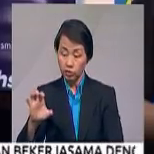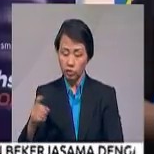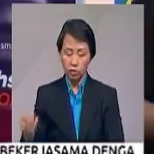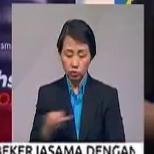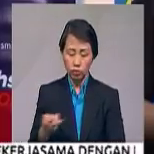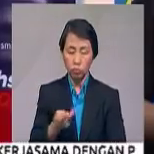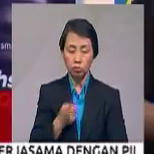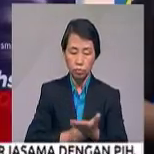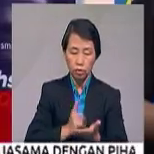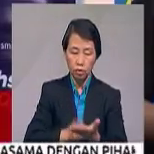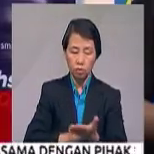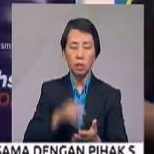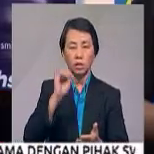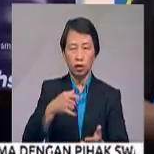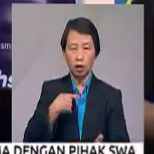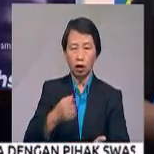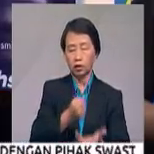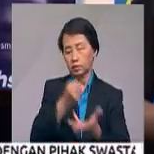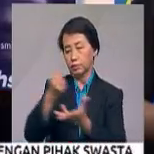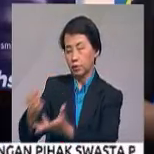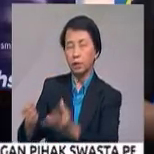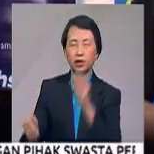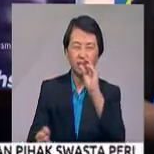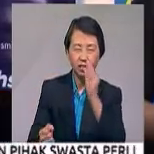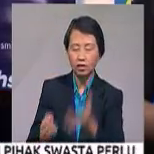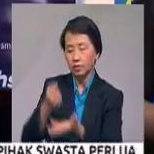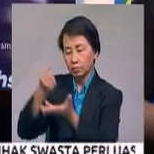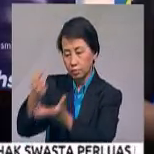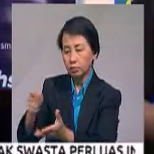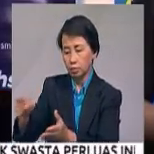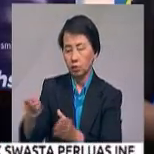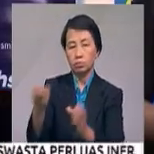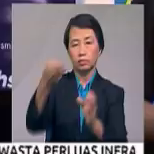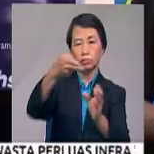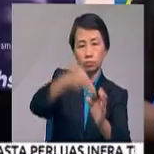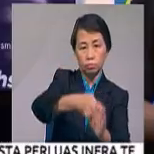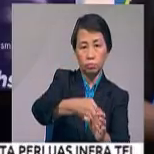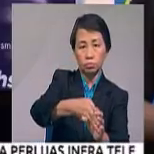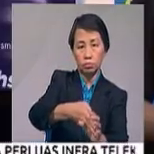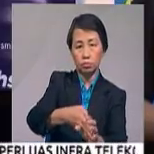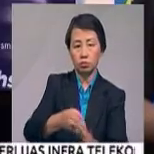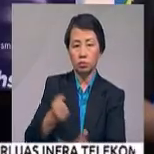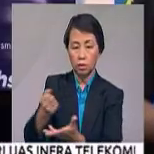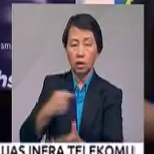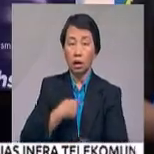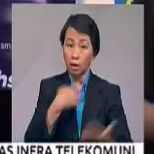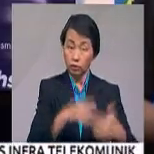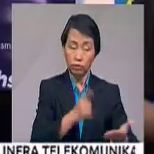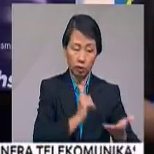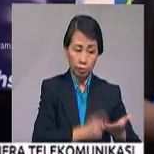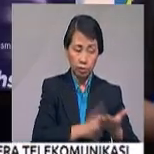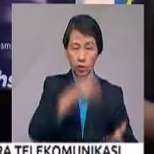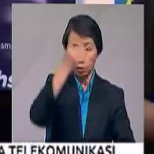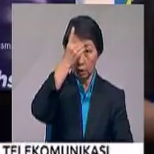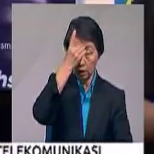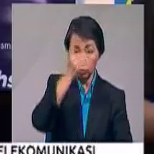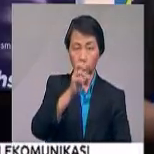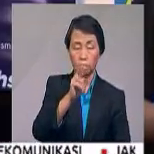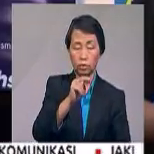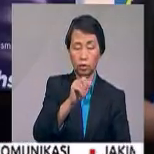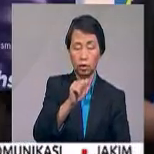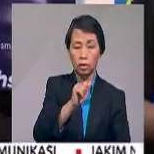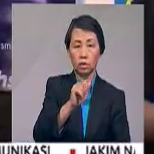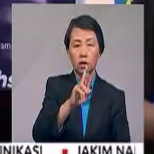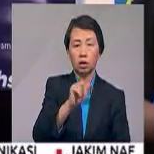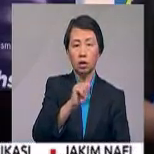cover peruntukan yang agak besar bagi penyertaan beliau. Saya pun dah bincang dengan Dato' Razlan dan kita lihat